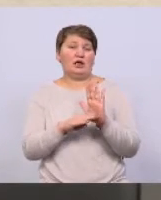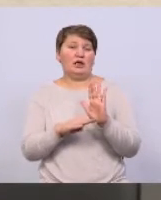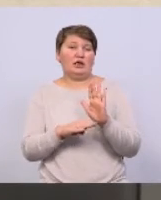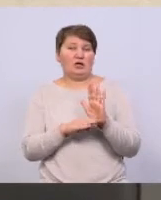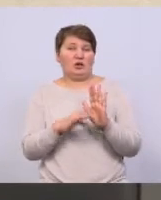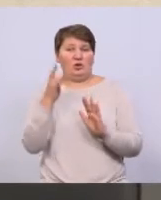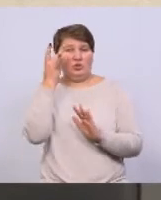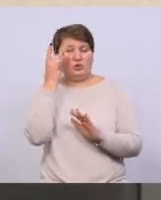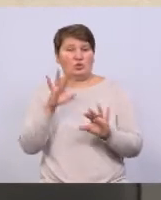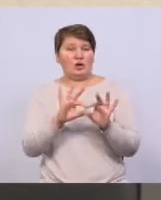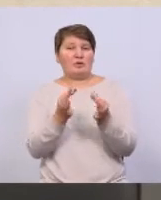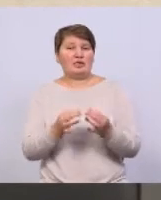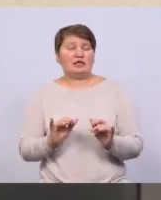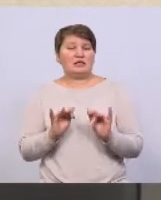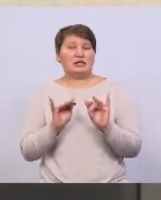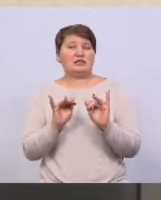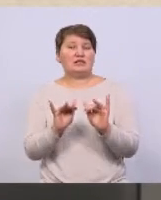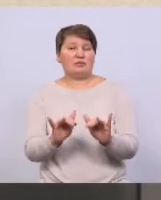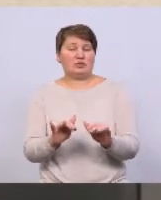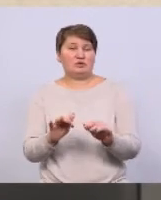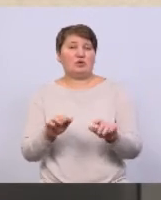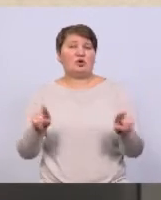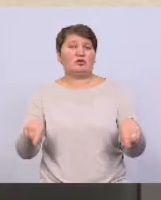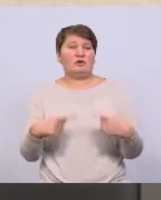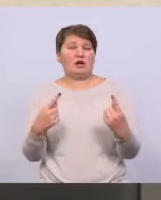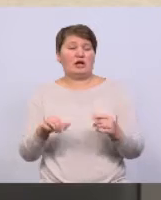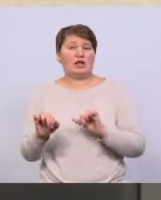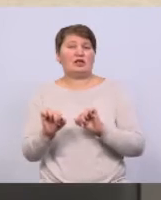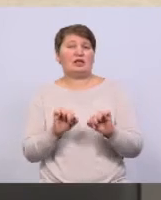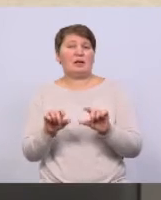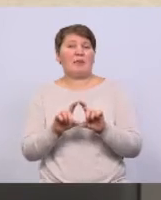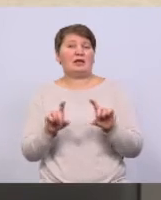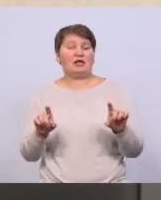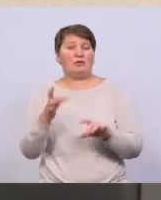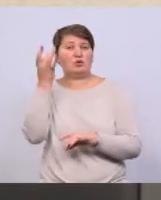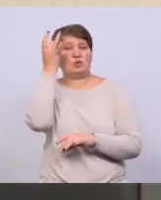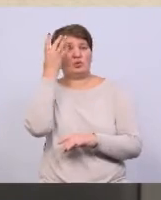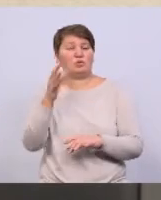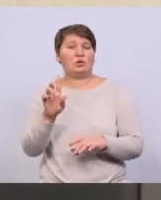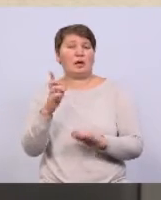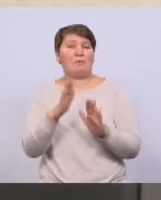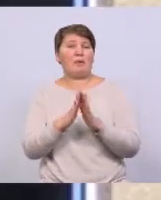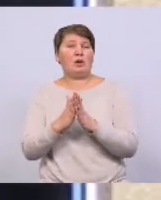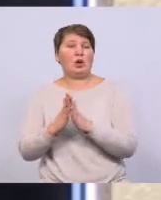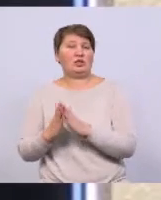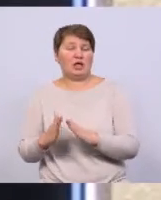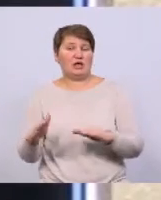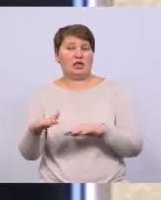культурно-мистецьких заходів запланували департамент культури. Бібліотеки, народні доми.